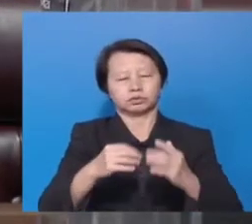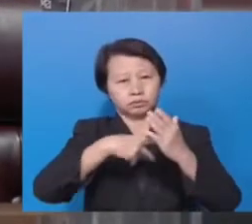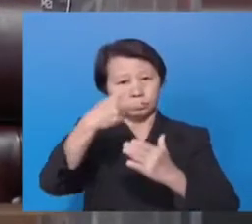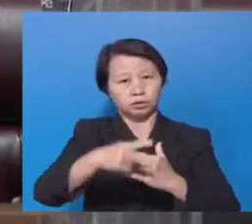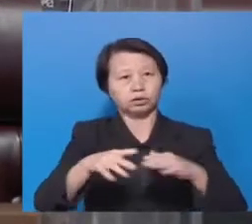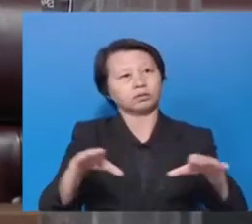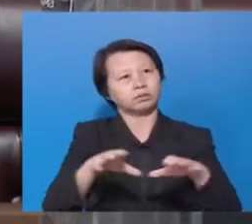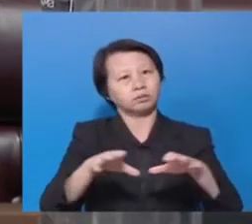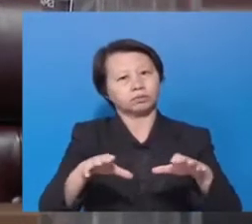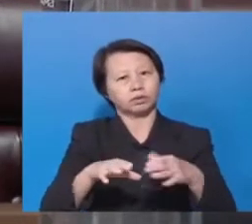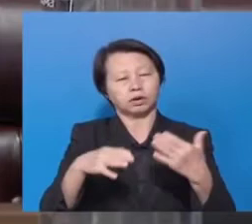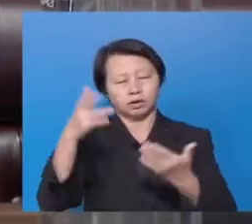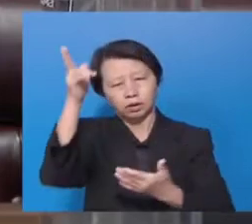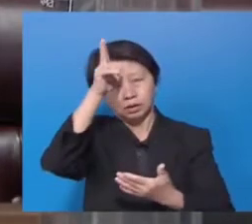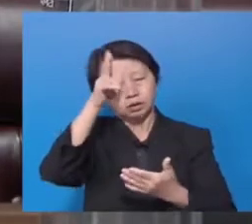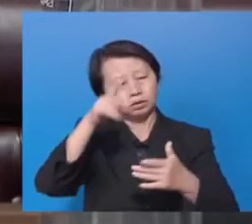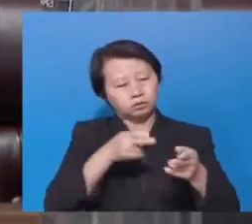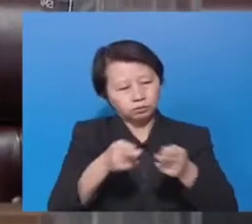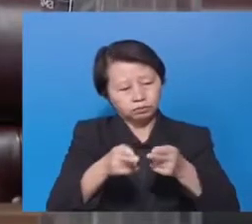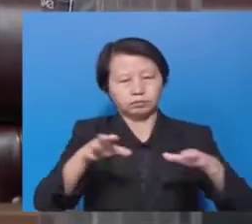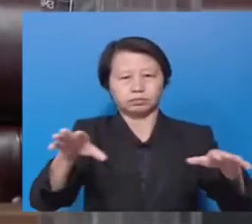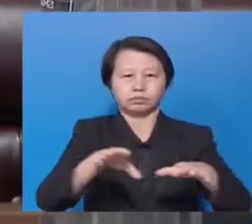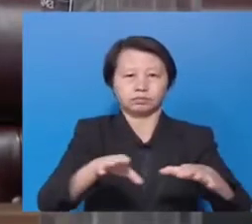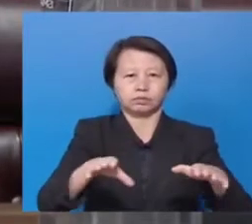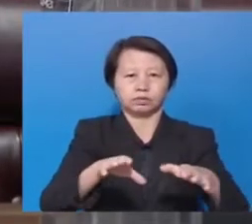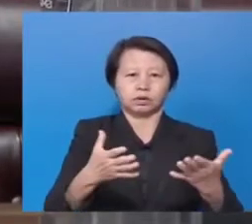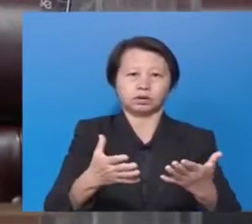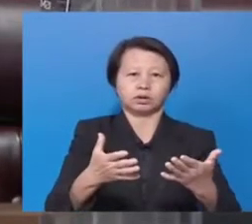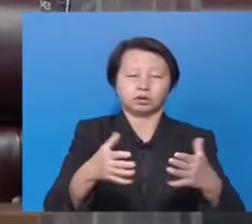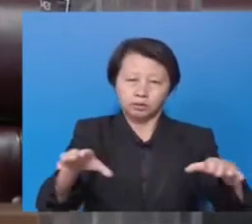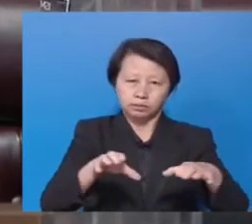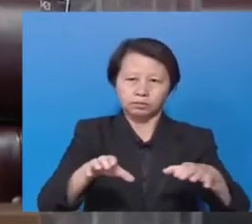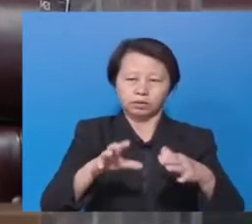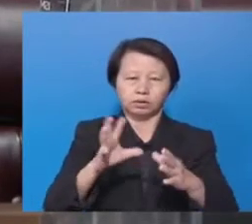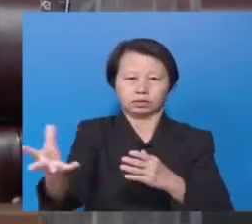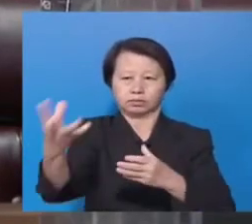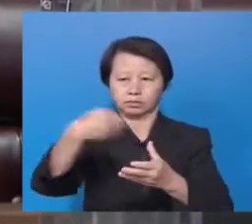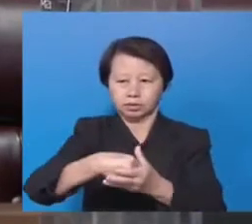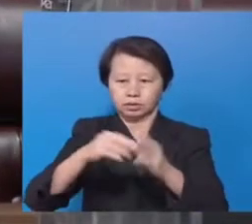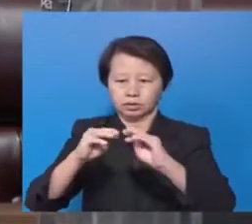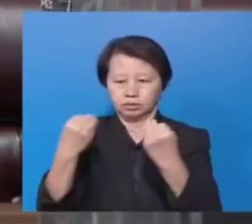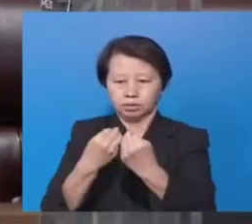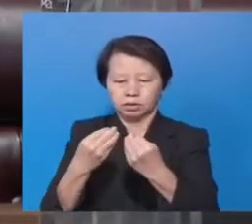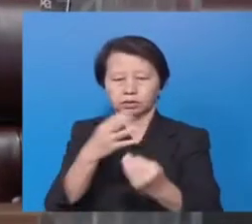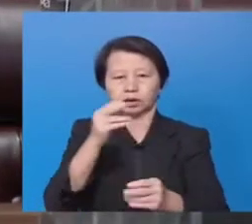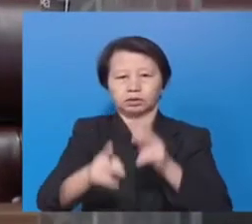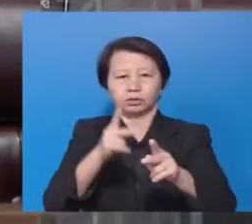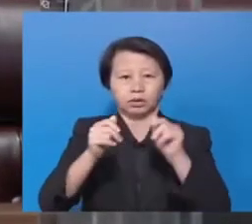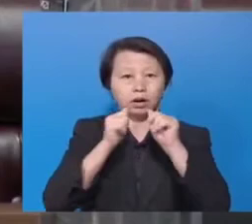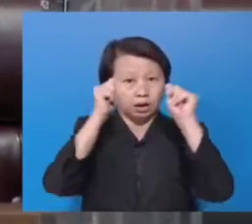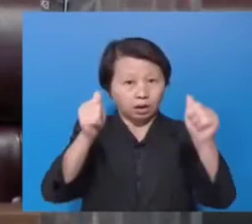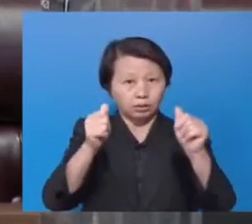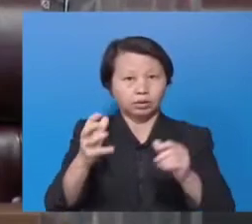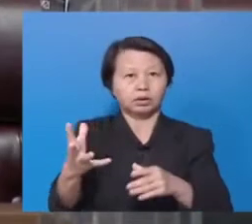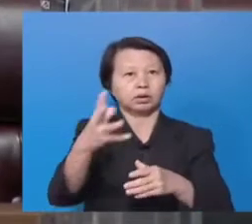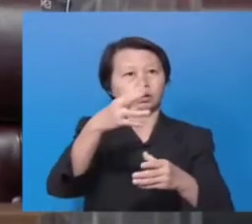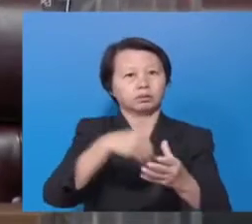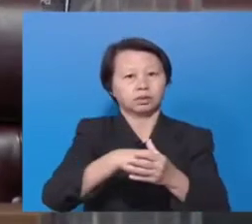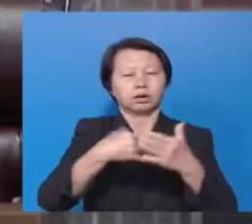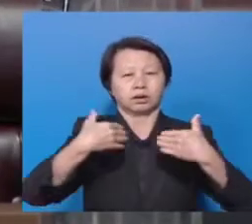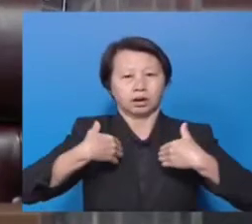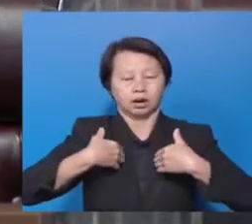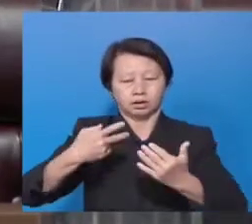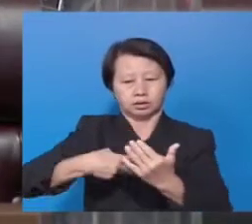diambil oleh kerajaan use yang dibuat usai juga dibuat melibatkan masyarakat dan orang awam termasuklah